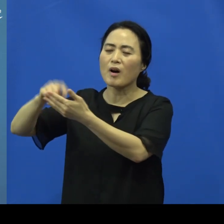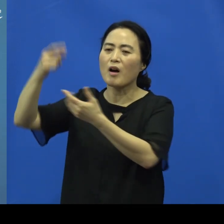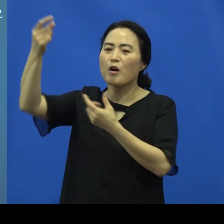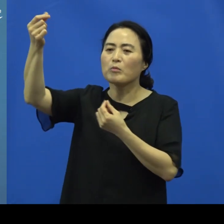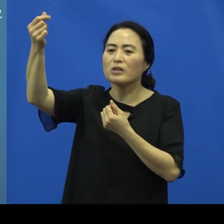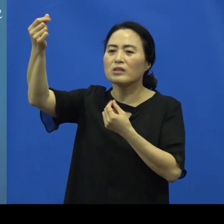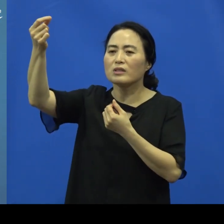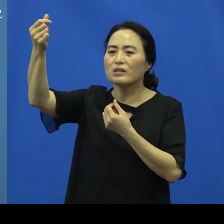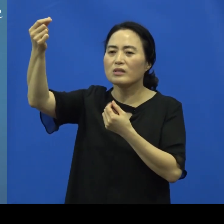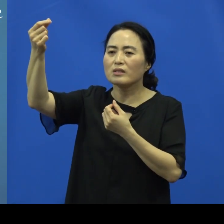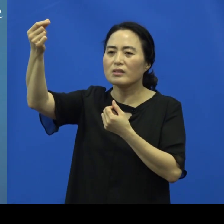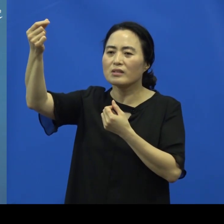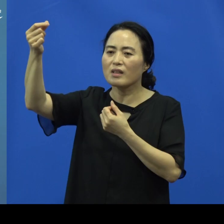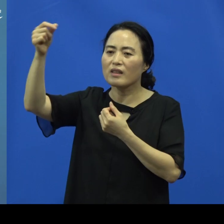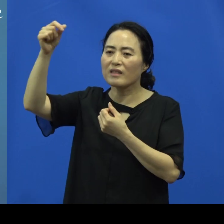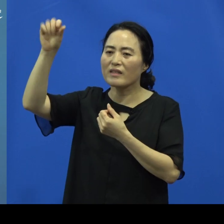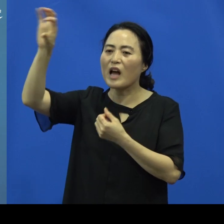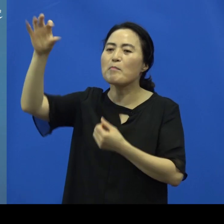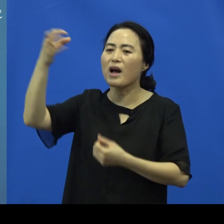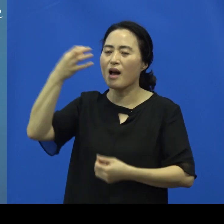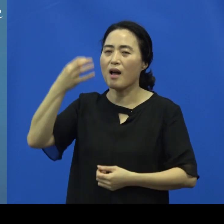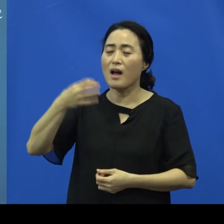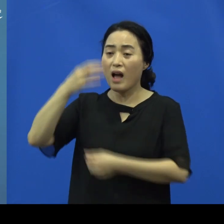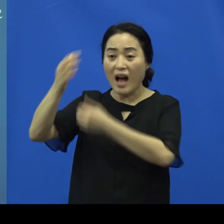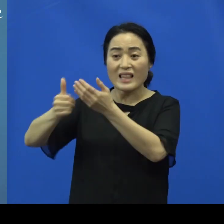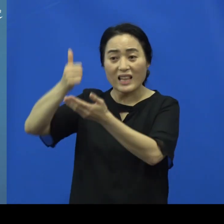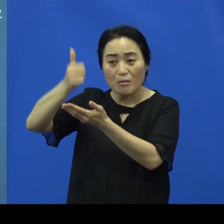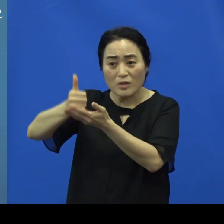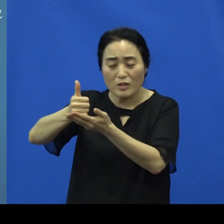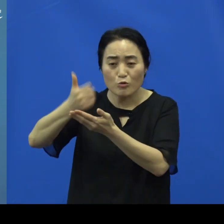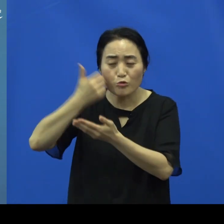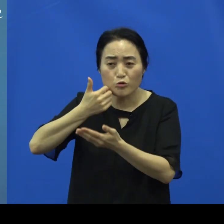여러분, 하나님은 긍휼의 하나님이시라고 그래요.